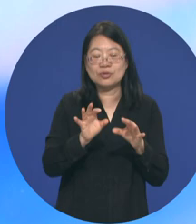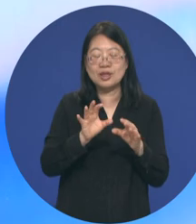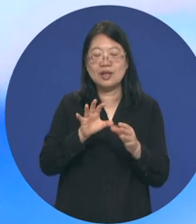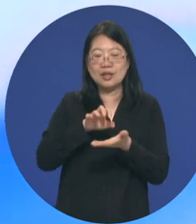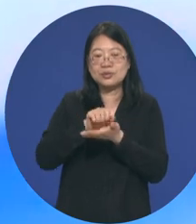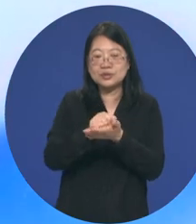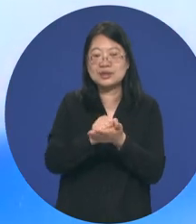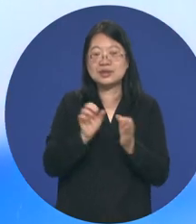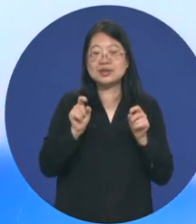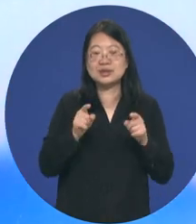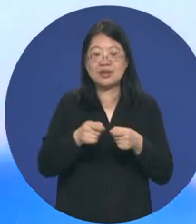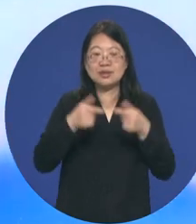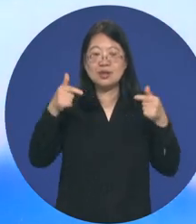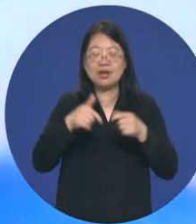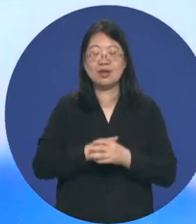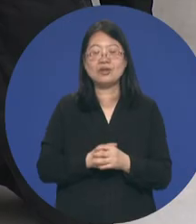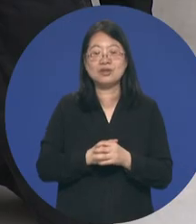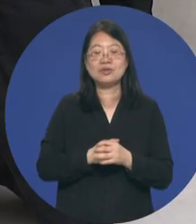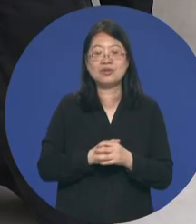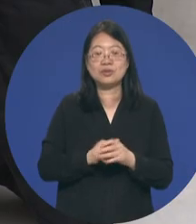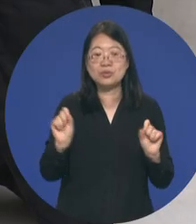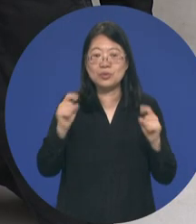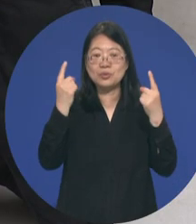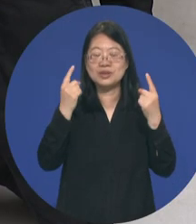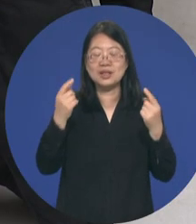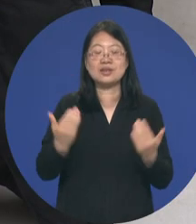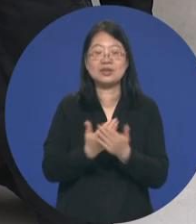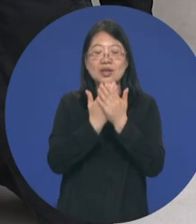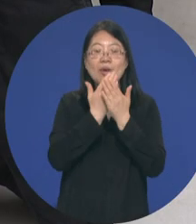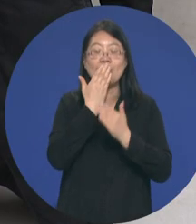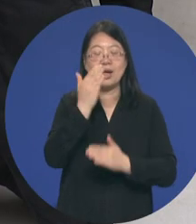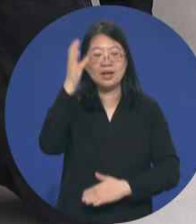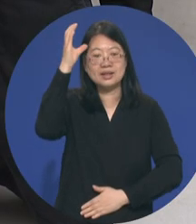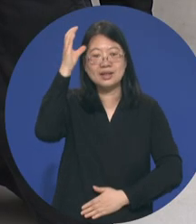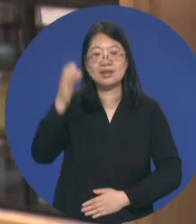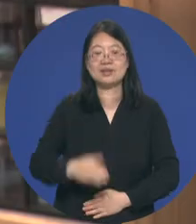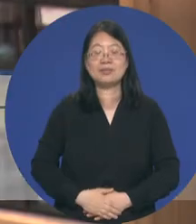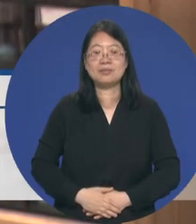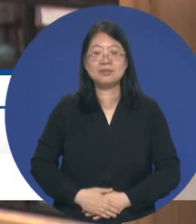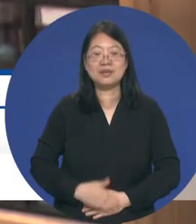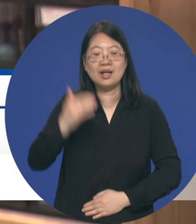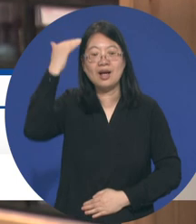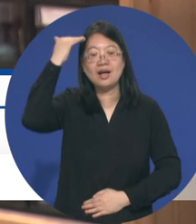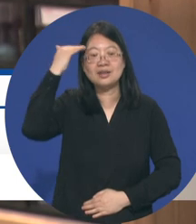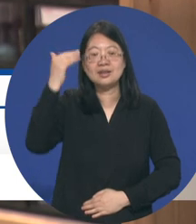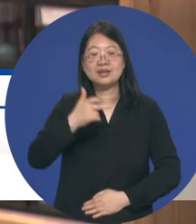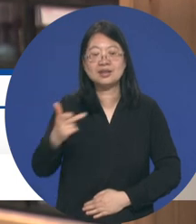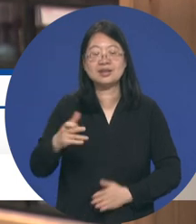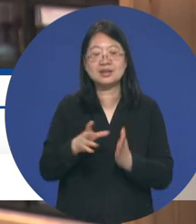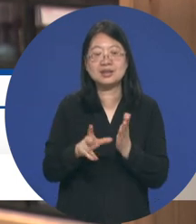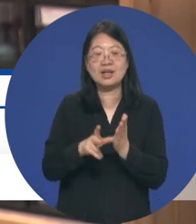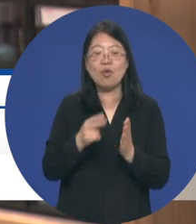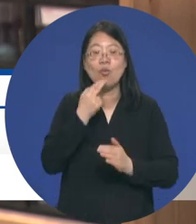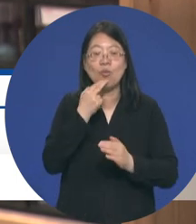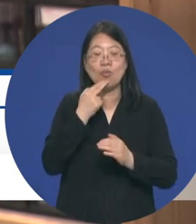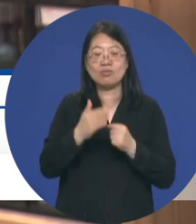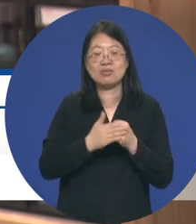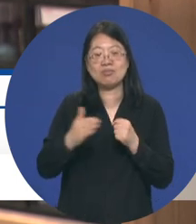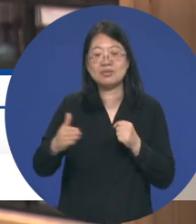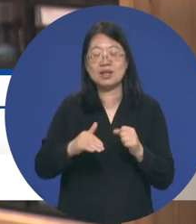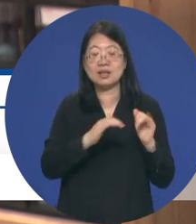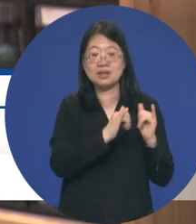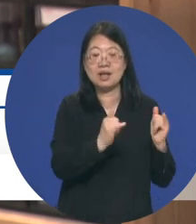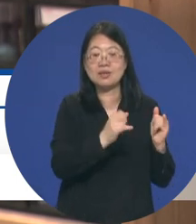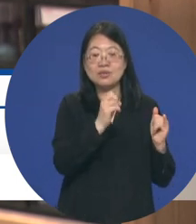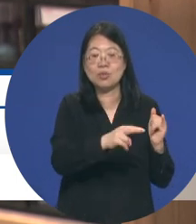론 사와 스타트업 모두 동반 성장의 기회가 될 것으로 기대됩니다 대한민국은 큰 자원이 없어요